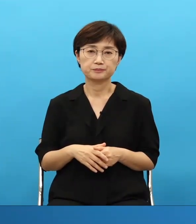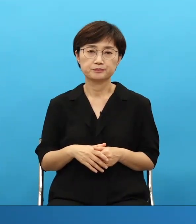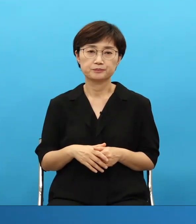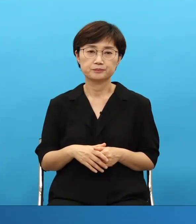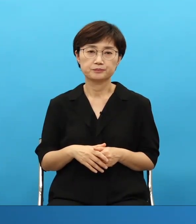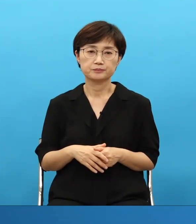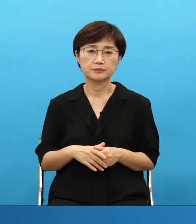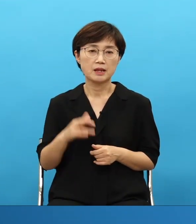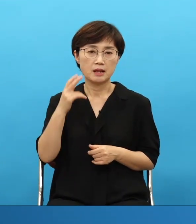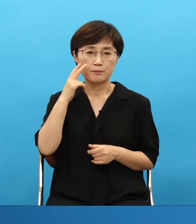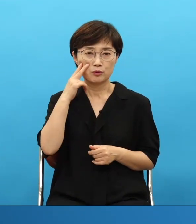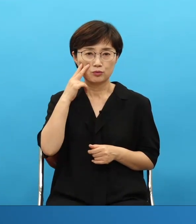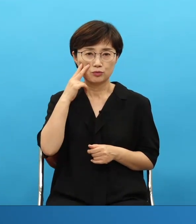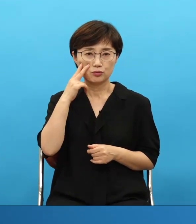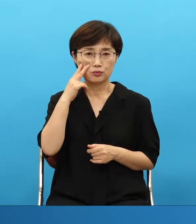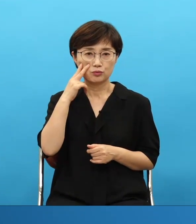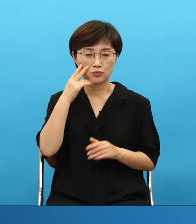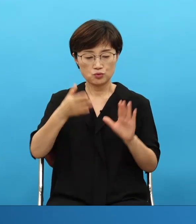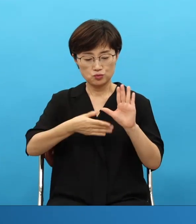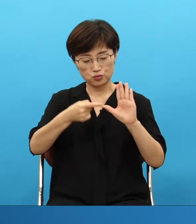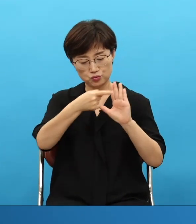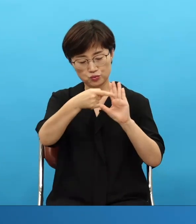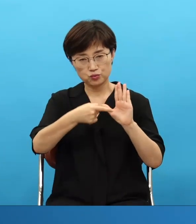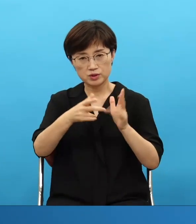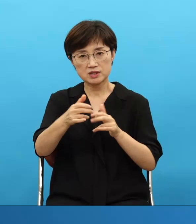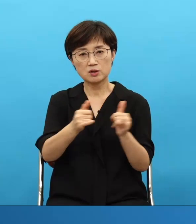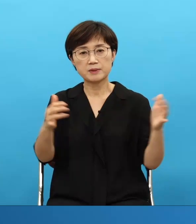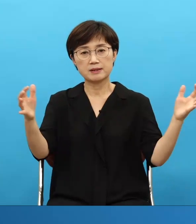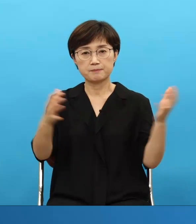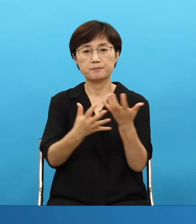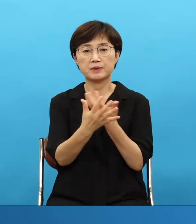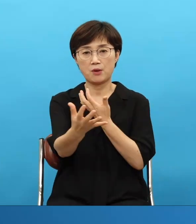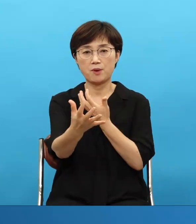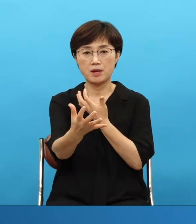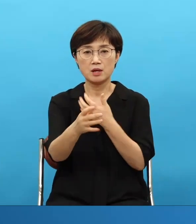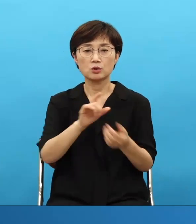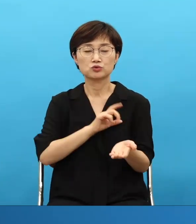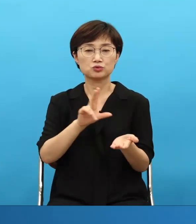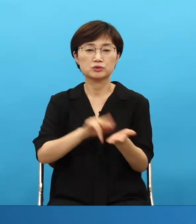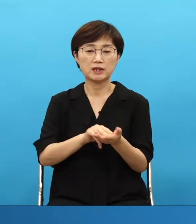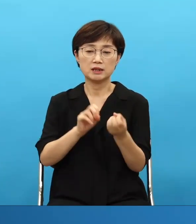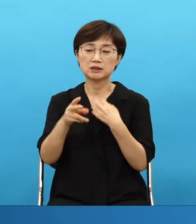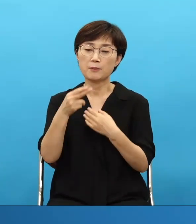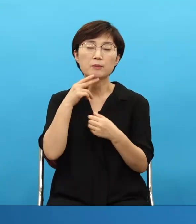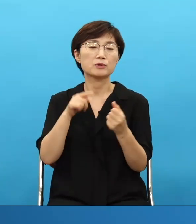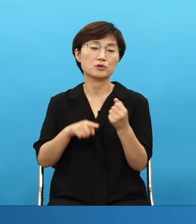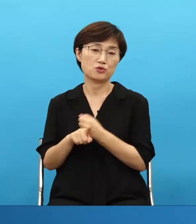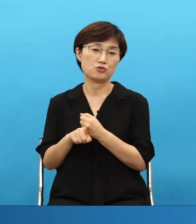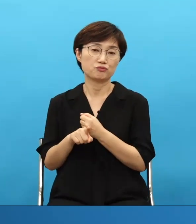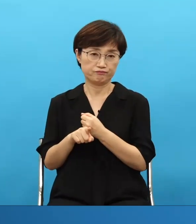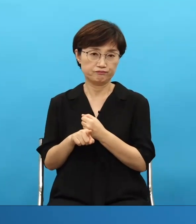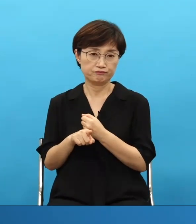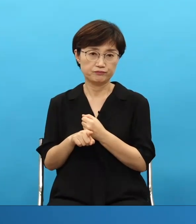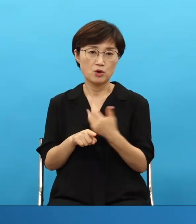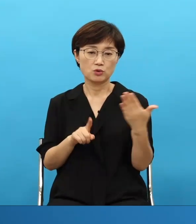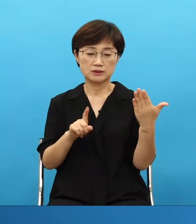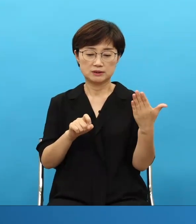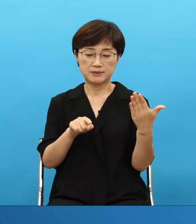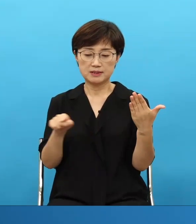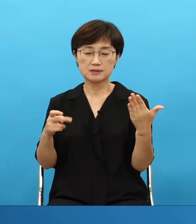북미주 산업인대회가 응답 없는 이유, 응답받는 조건이란 주제로 오는 11일부터 이틀간 LA